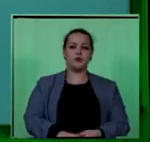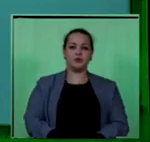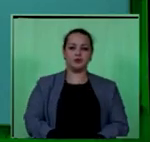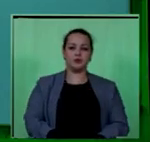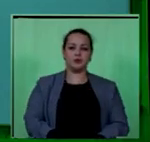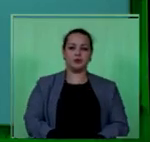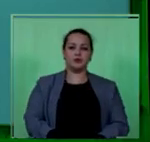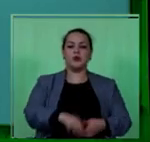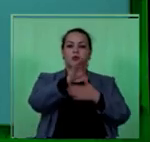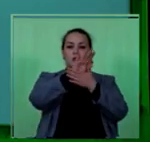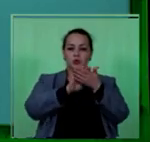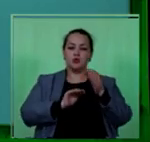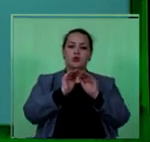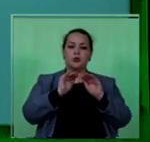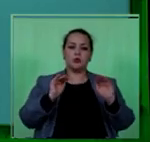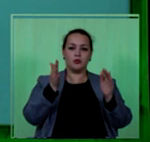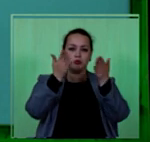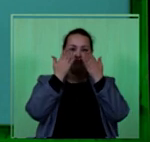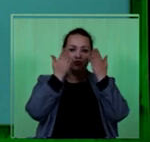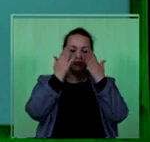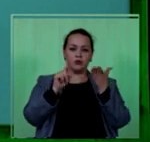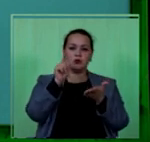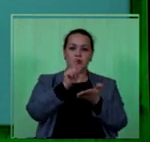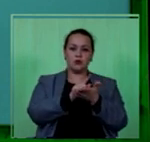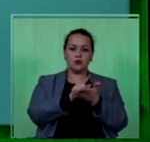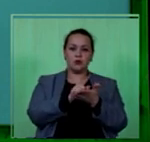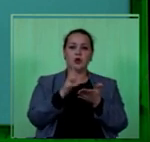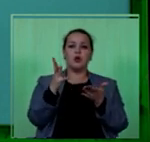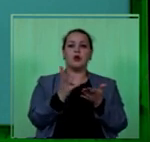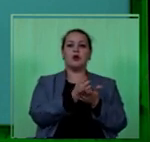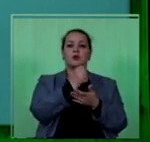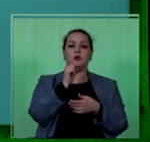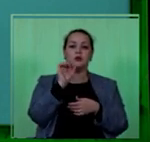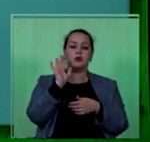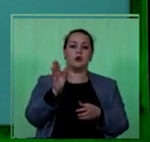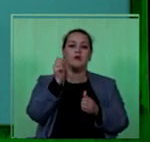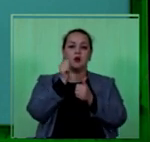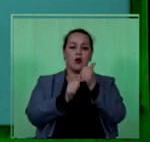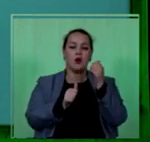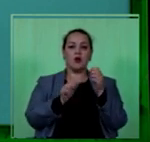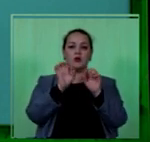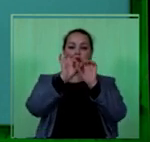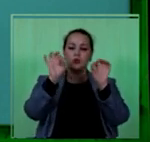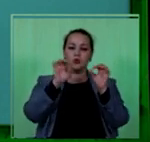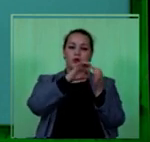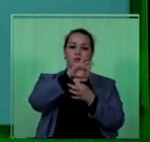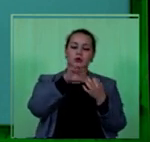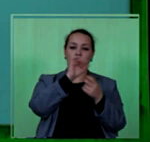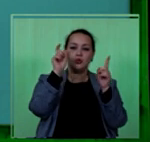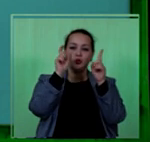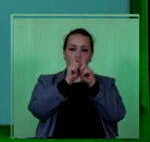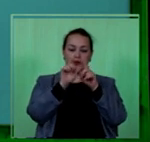дальше ребята прочитаем задание найдите в каждой строчке лишнее слово и